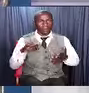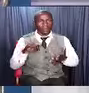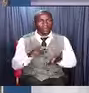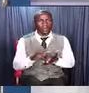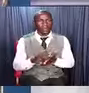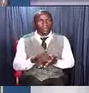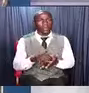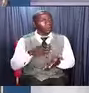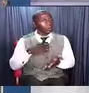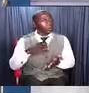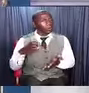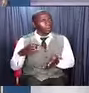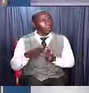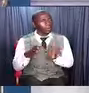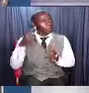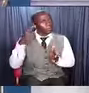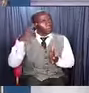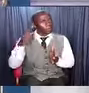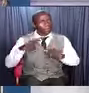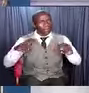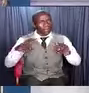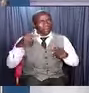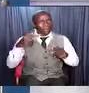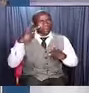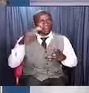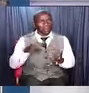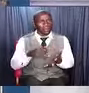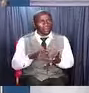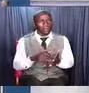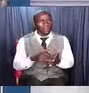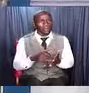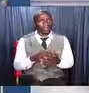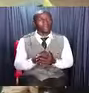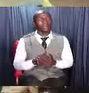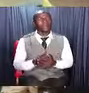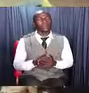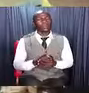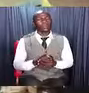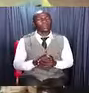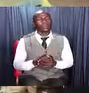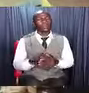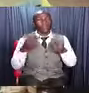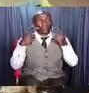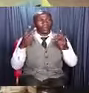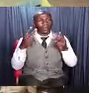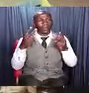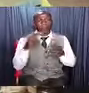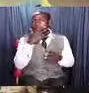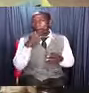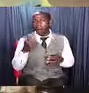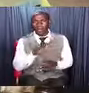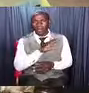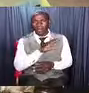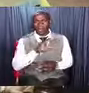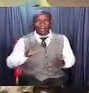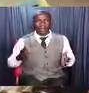pray and you get. Bisha utafunguliwa. Knock and you shall. Tafuta utaona. Seek you shall see. Taona Mkristo wa zamani. You'll see a